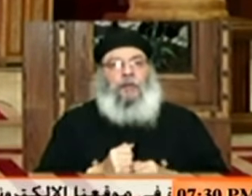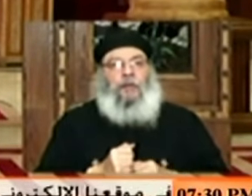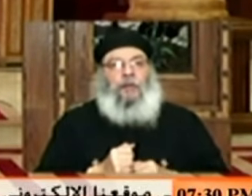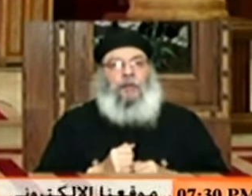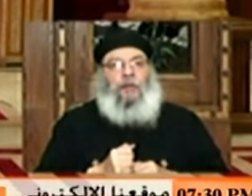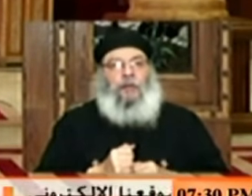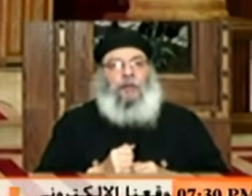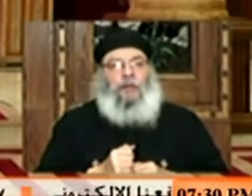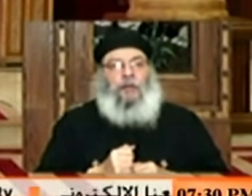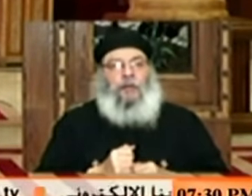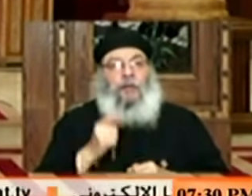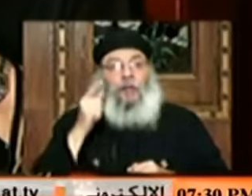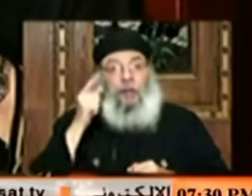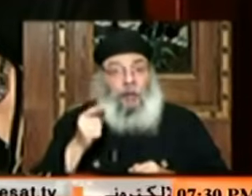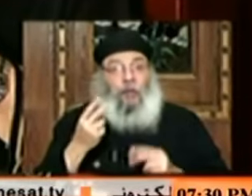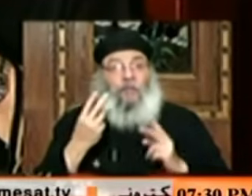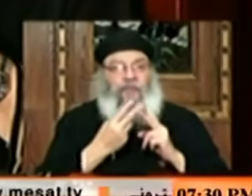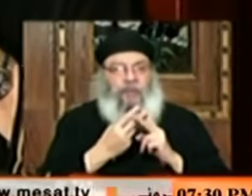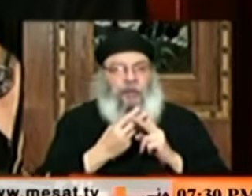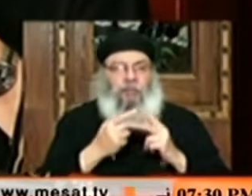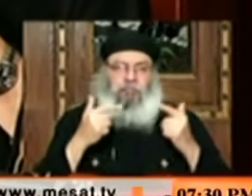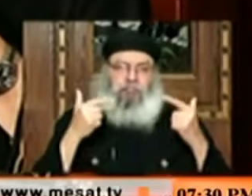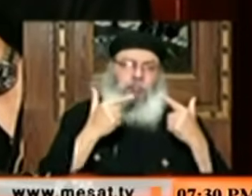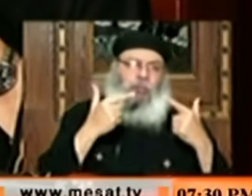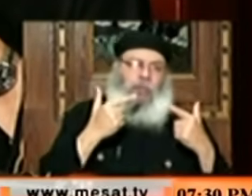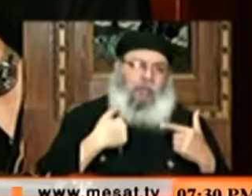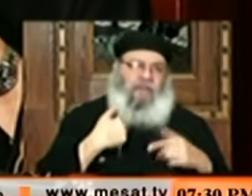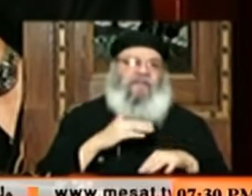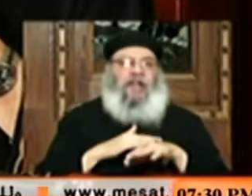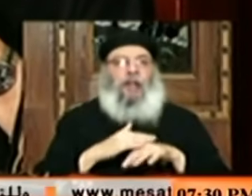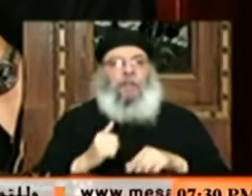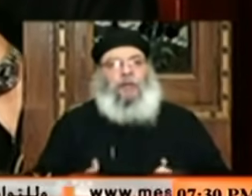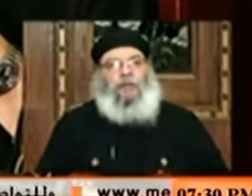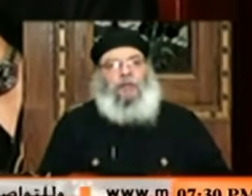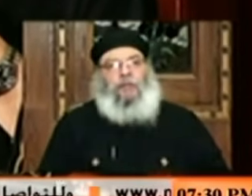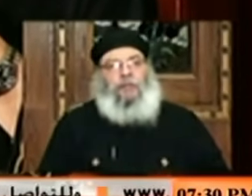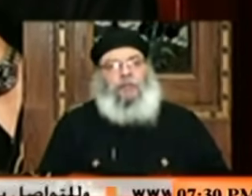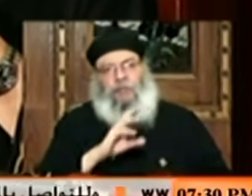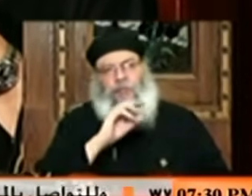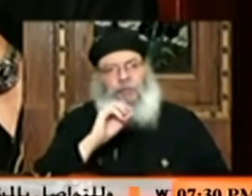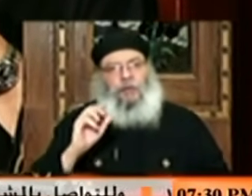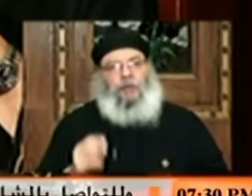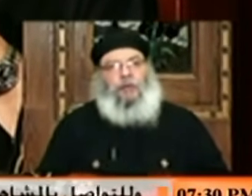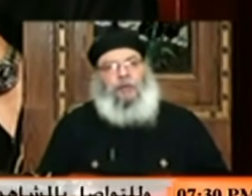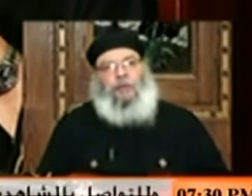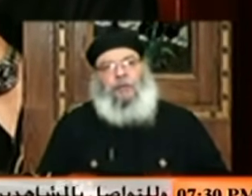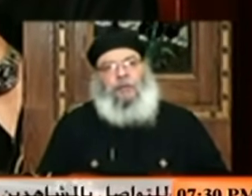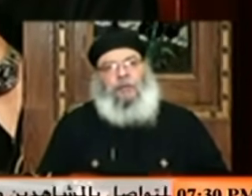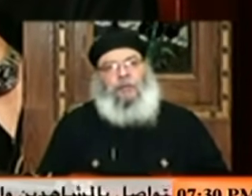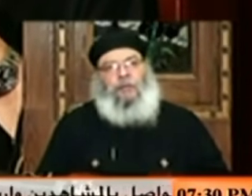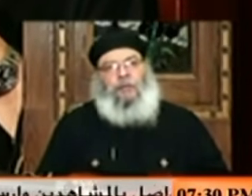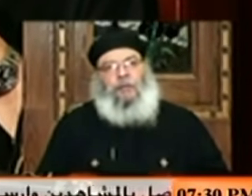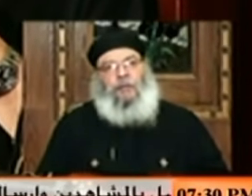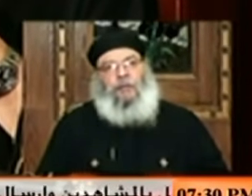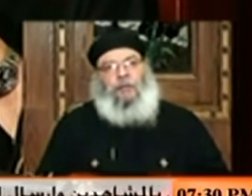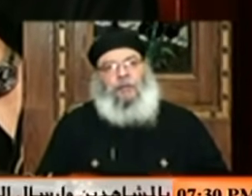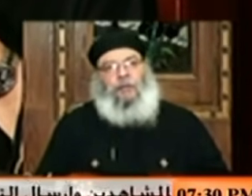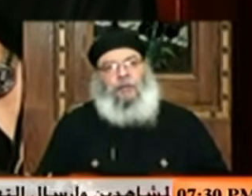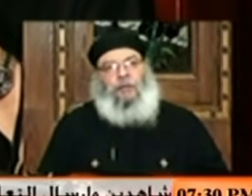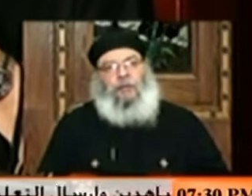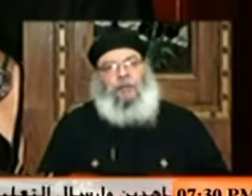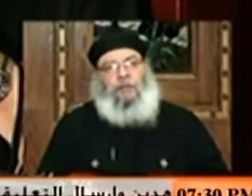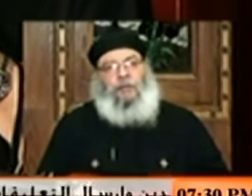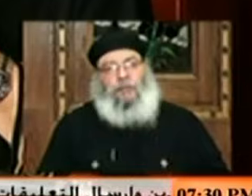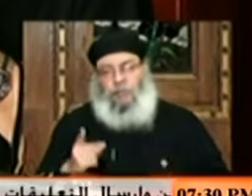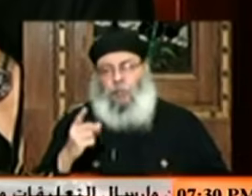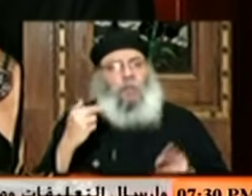بتعاندني في الخدمه ناس ا زي الجماعه دول اللي ا اعترضوا ان المسيح